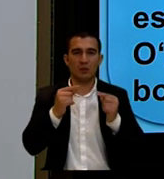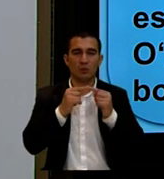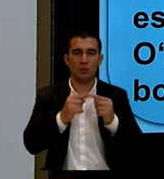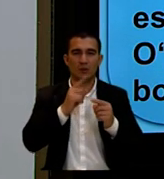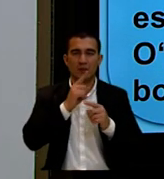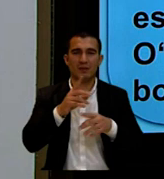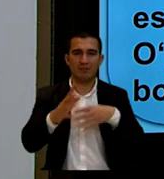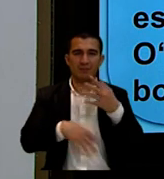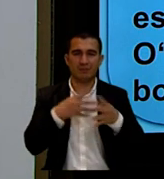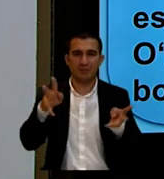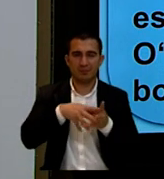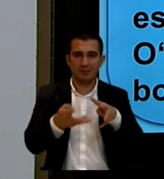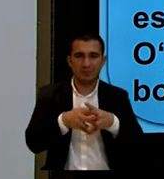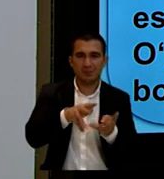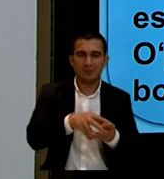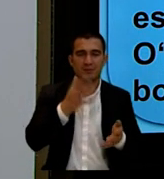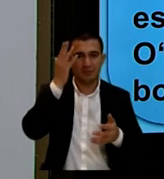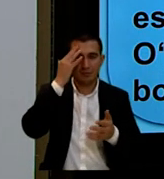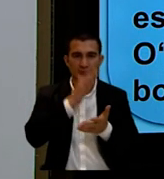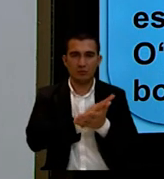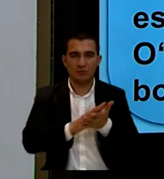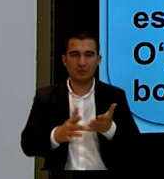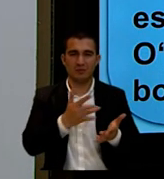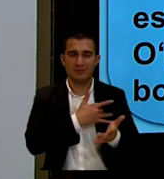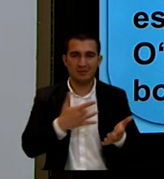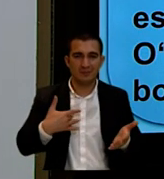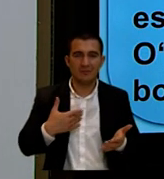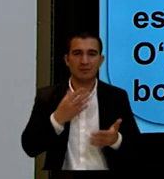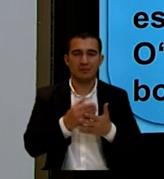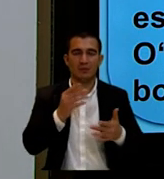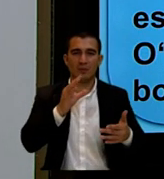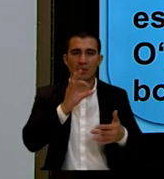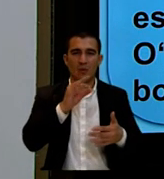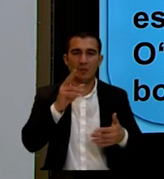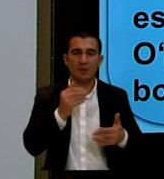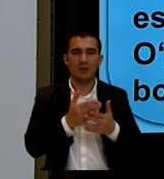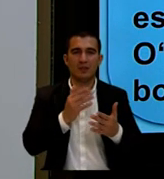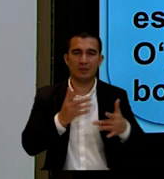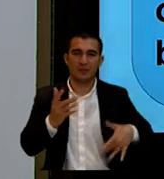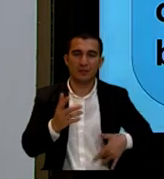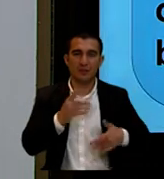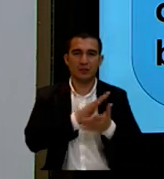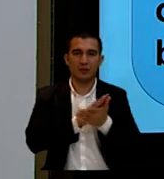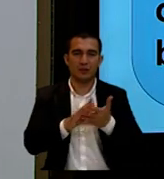boradi. O'pka venalari chap bo'lmachaga quyiladi.